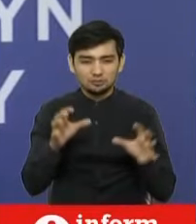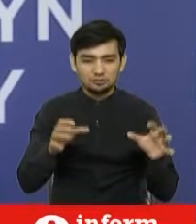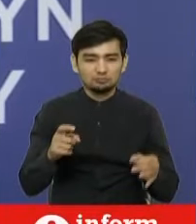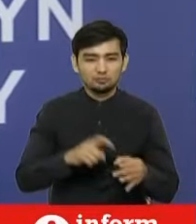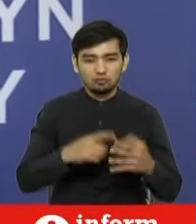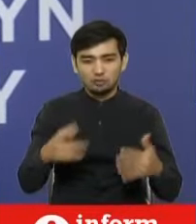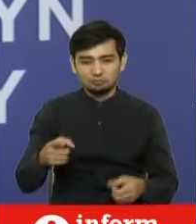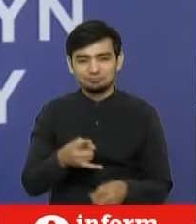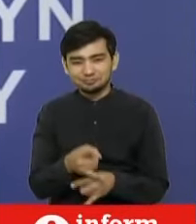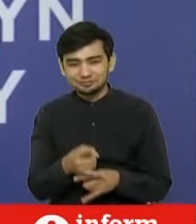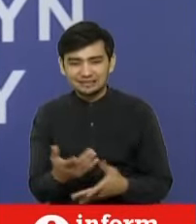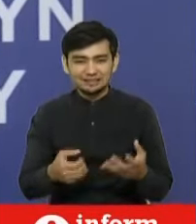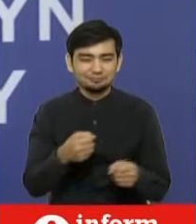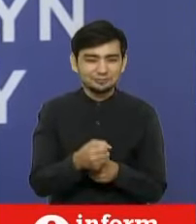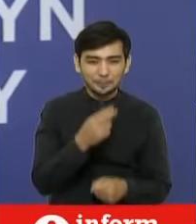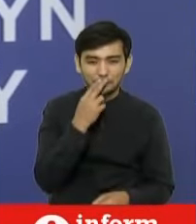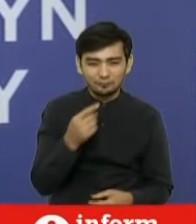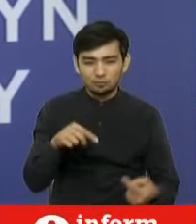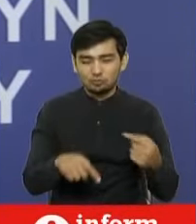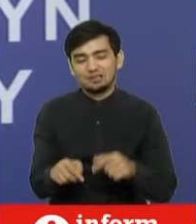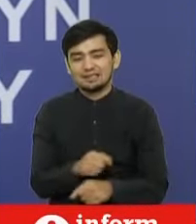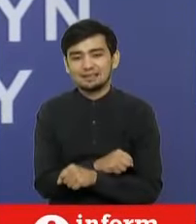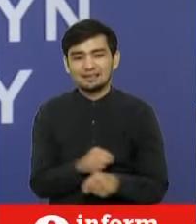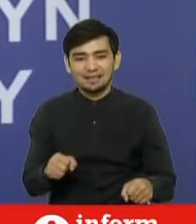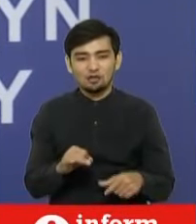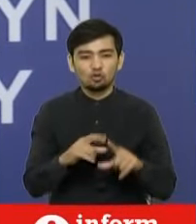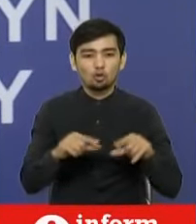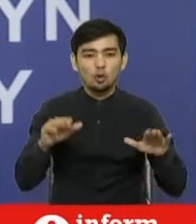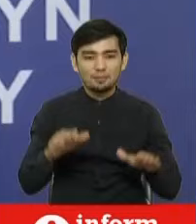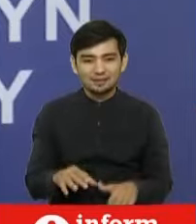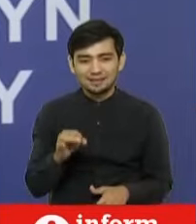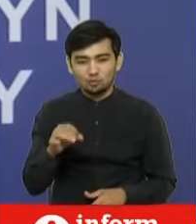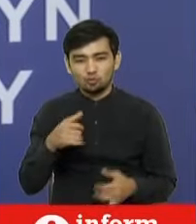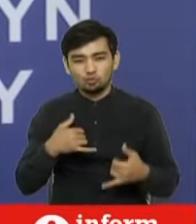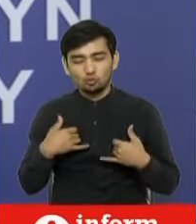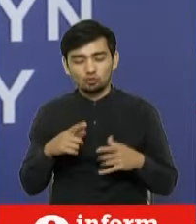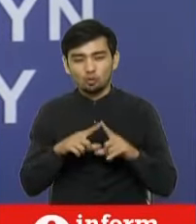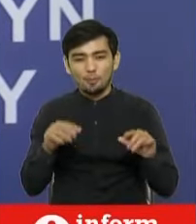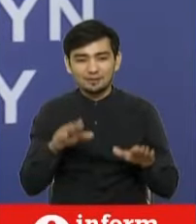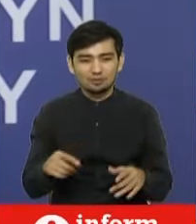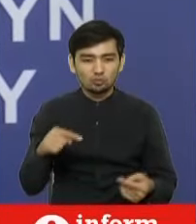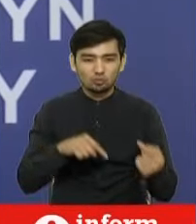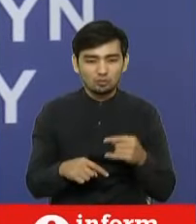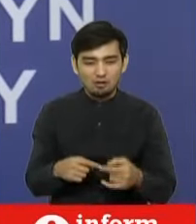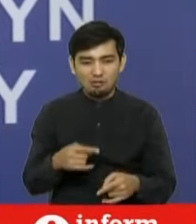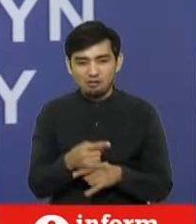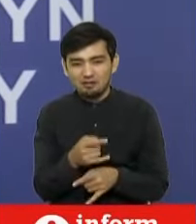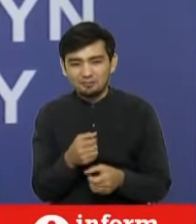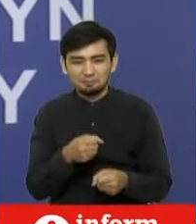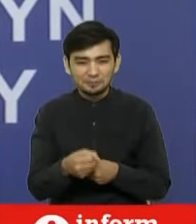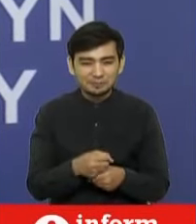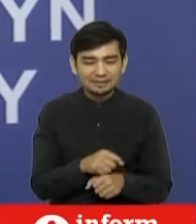допустить травли в отношении несовершеннолетнего, в том числе в школах между самими учениками. Таким образом, родители